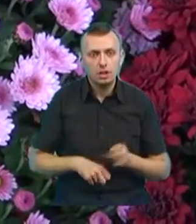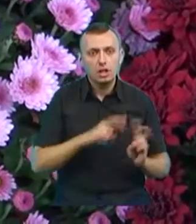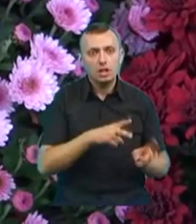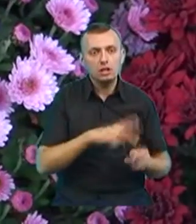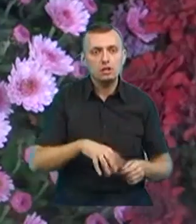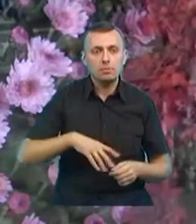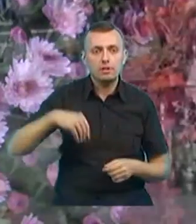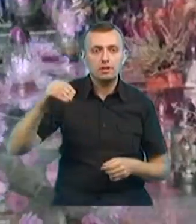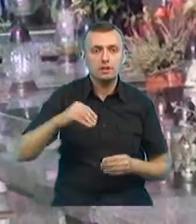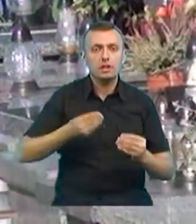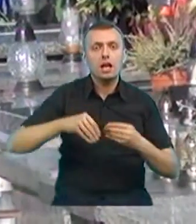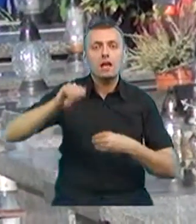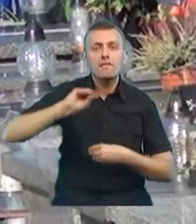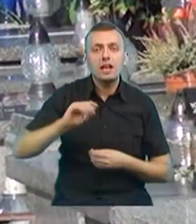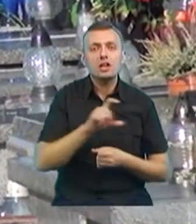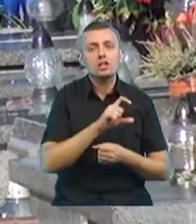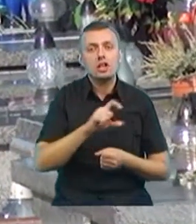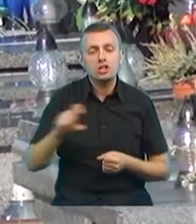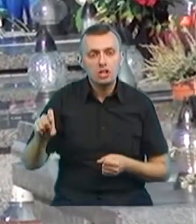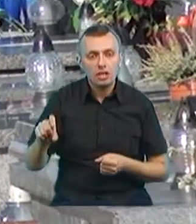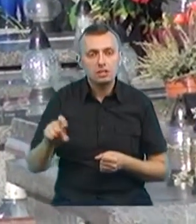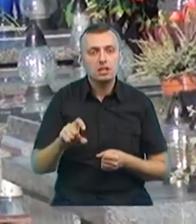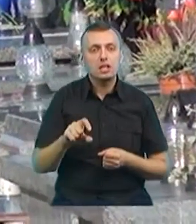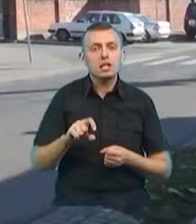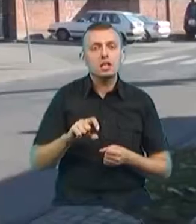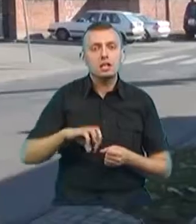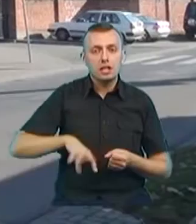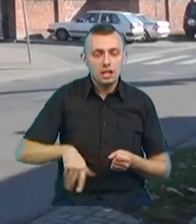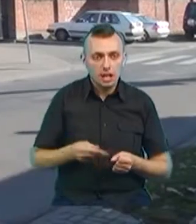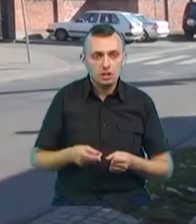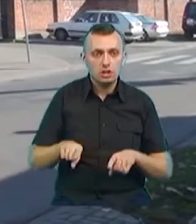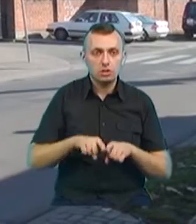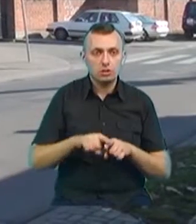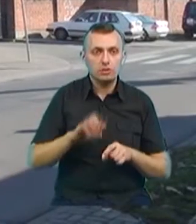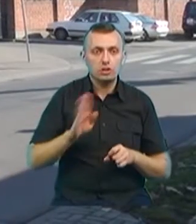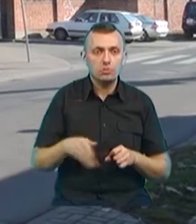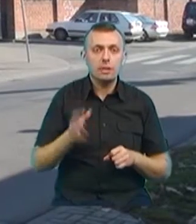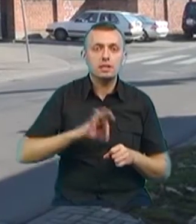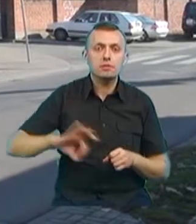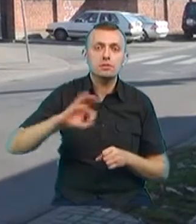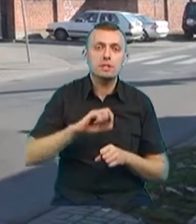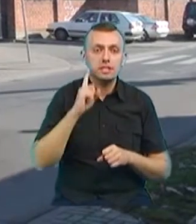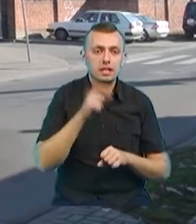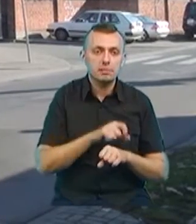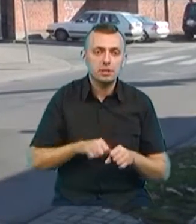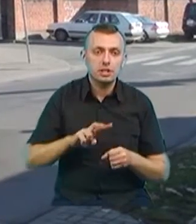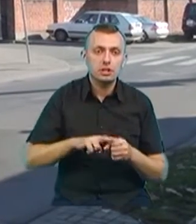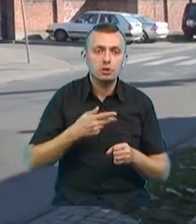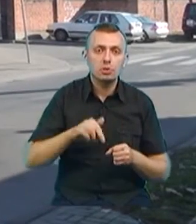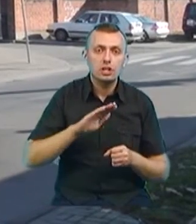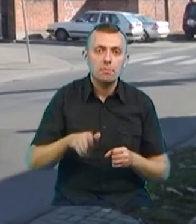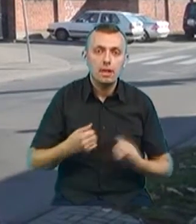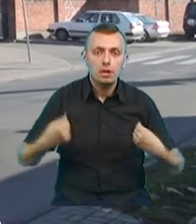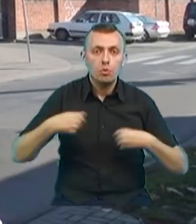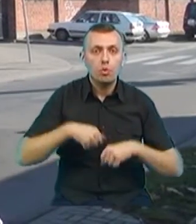pamiętać, że listopadowe święto jest okresem zwiększonej aktywności przestępców. Nie tylko policjanci umundurowani będą pełnili służbę podczas